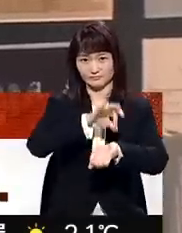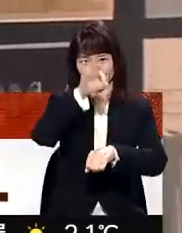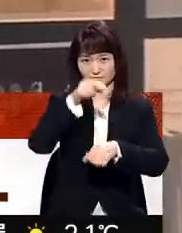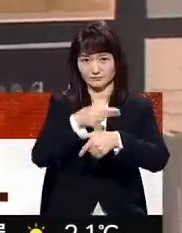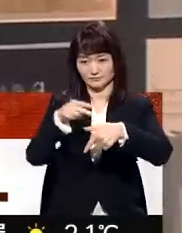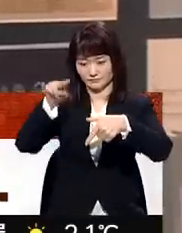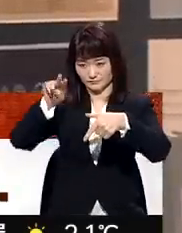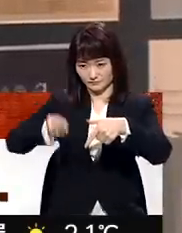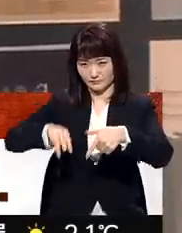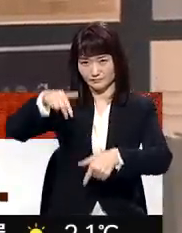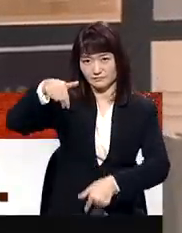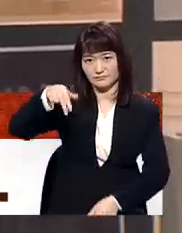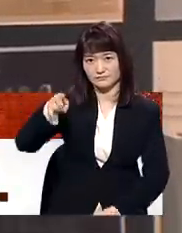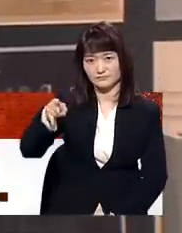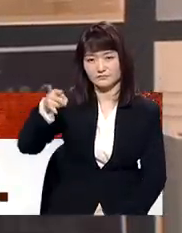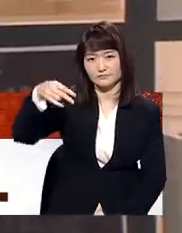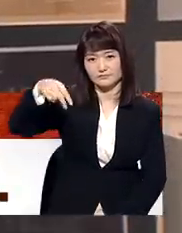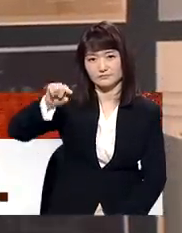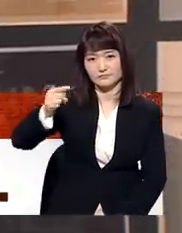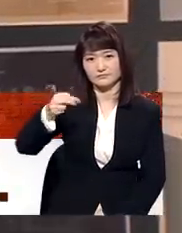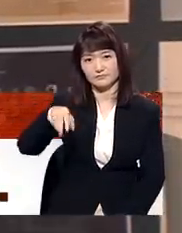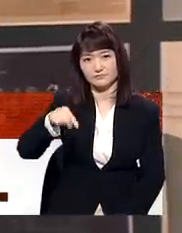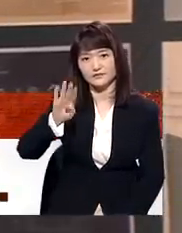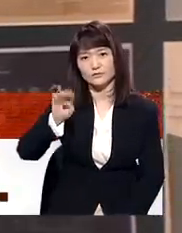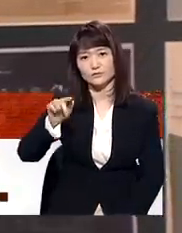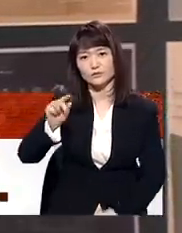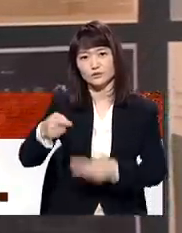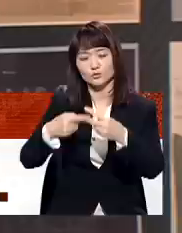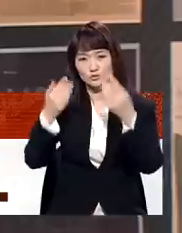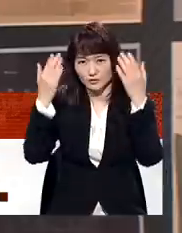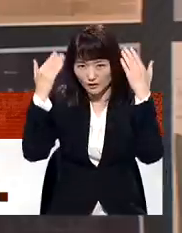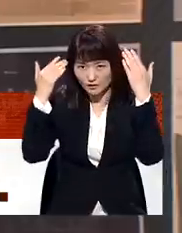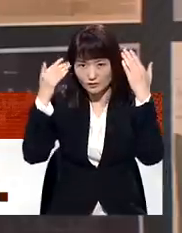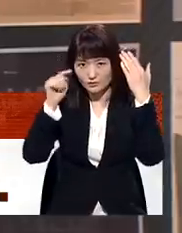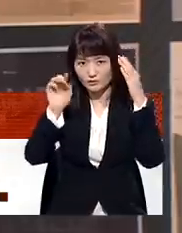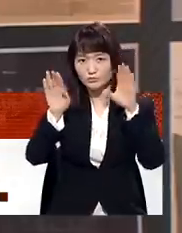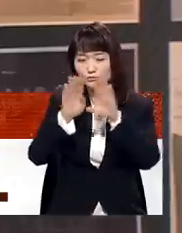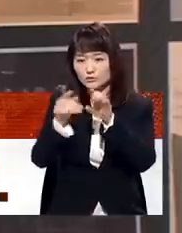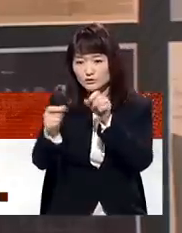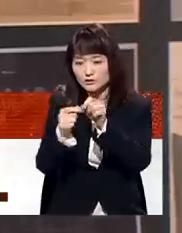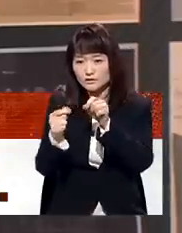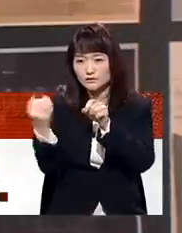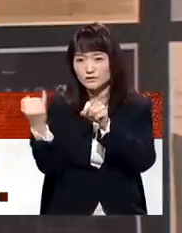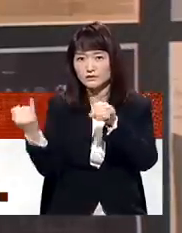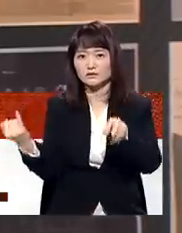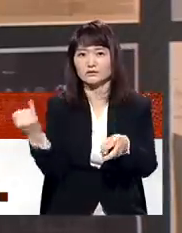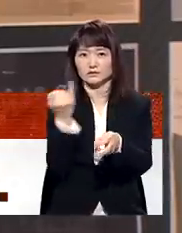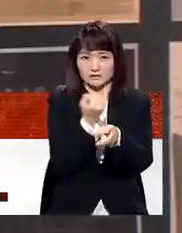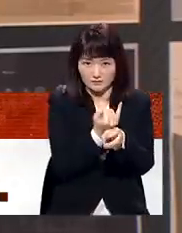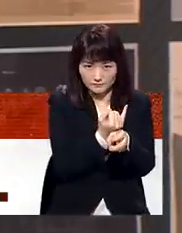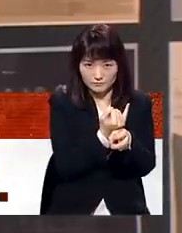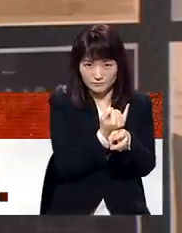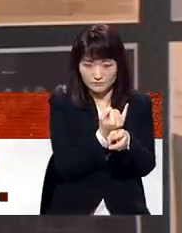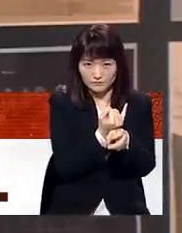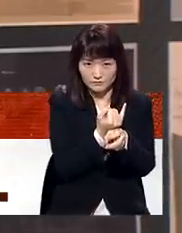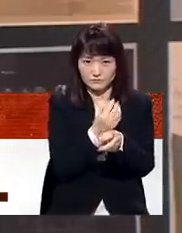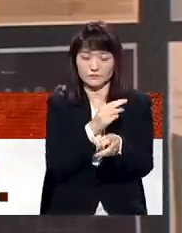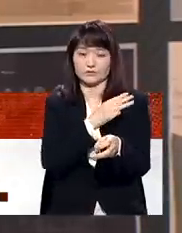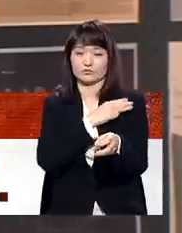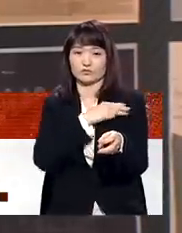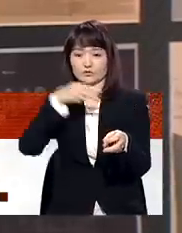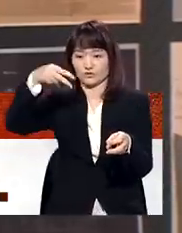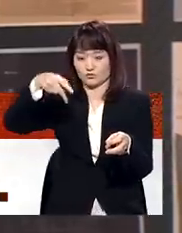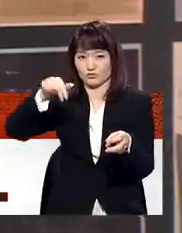인천 계산동 부현초교 정문 앞에서 한 여성분을 태우고 부천 순천향병원 응급실로